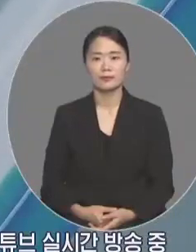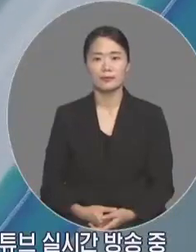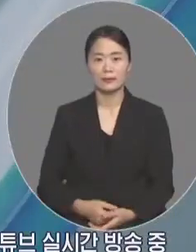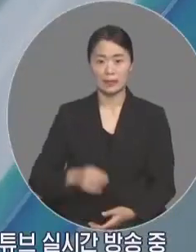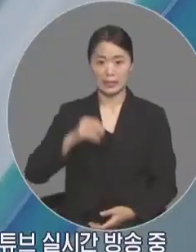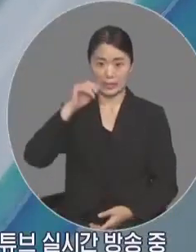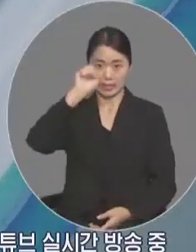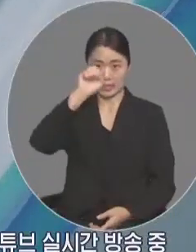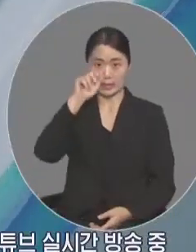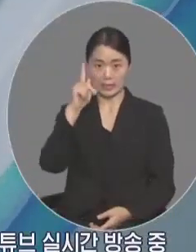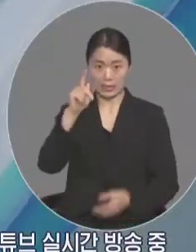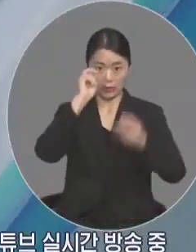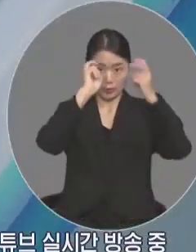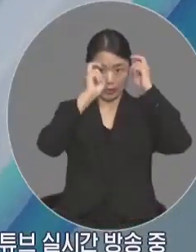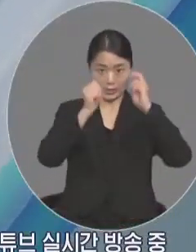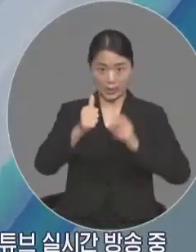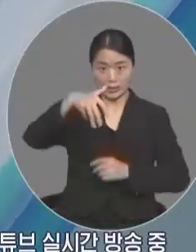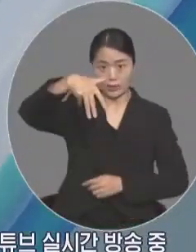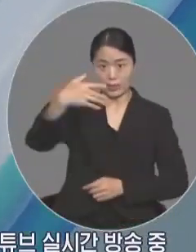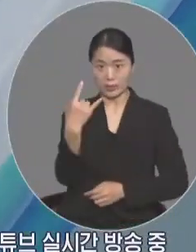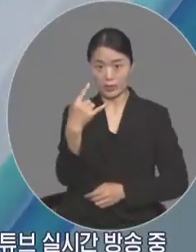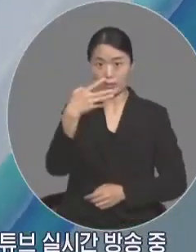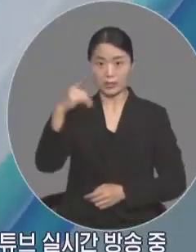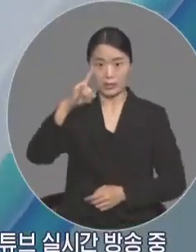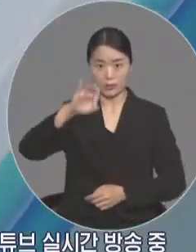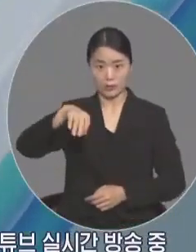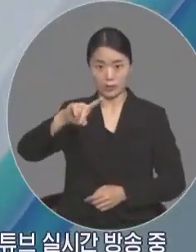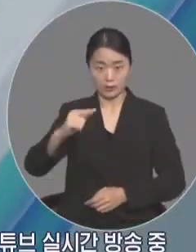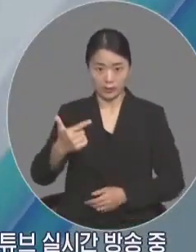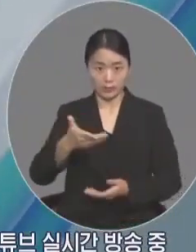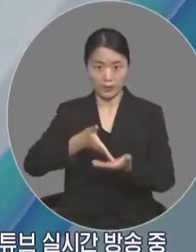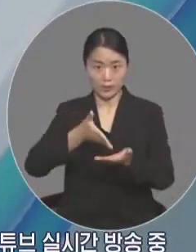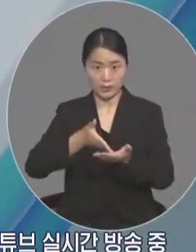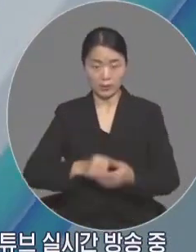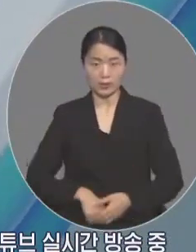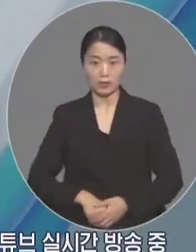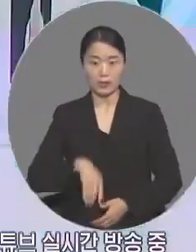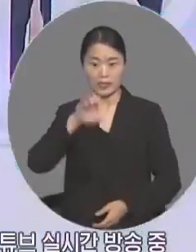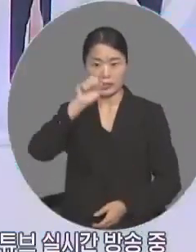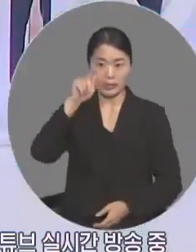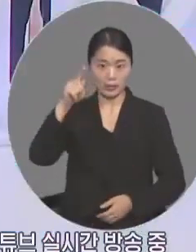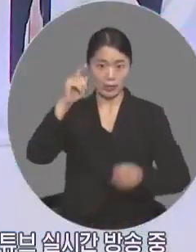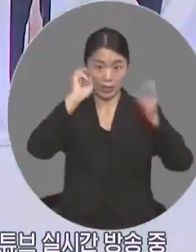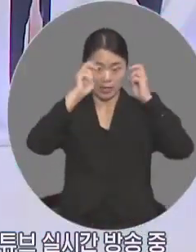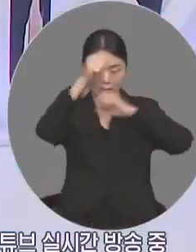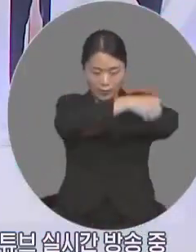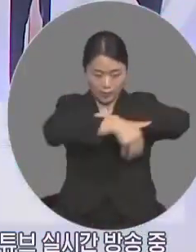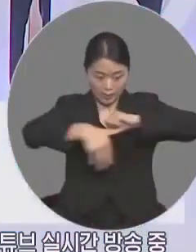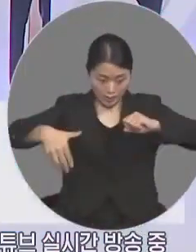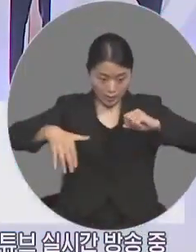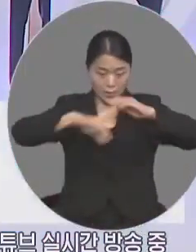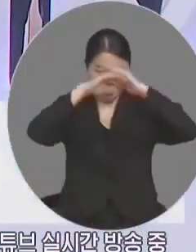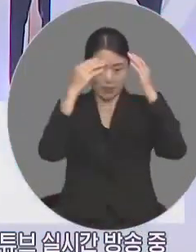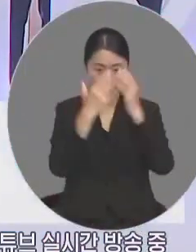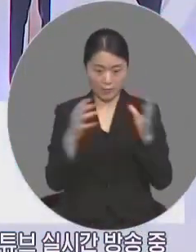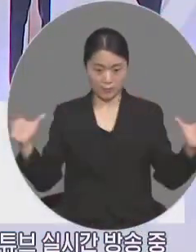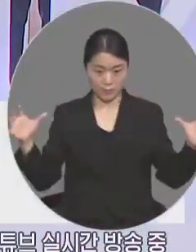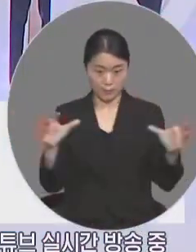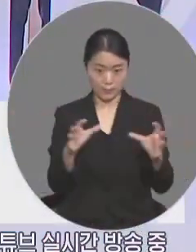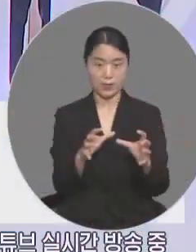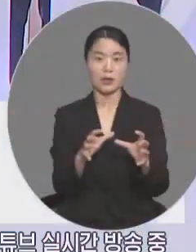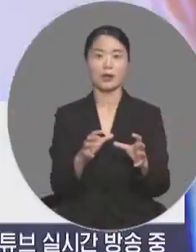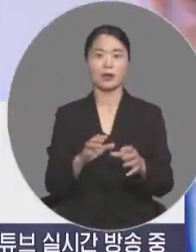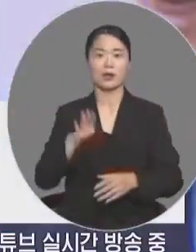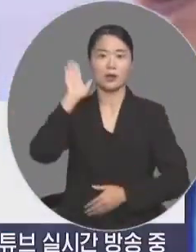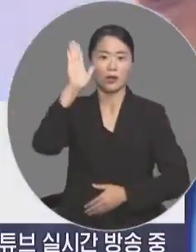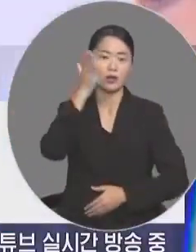최태원 SK그룹 회장이 어제 열린 울산 포럼에서 계열사 전체로 봤을 때 앞으로 울산 지역에 예정된 투자 계획만 8조